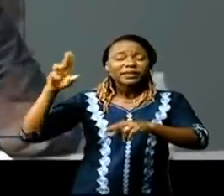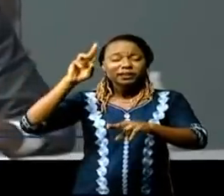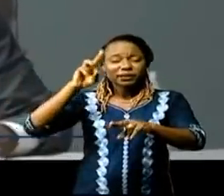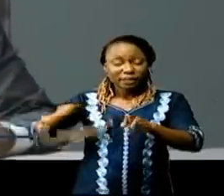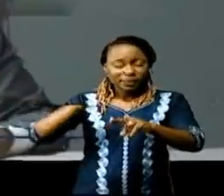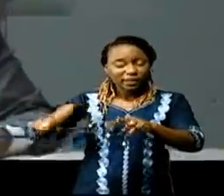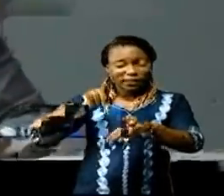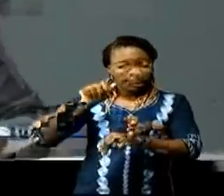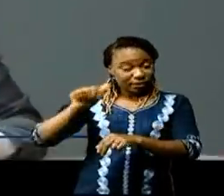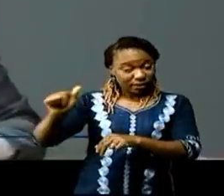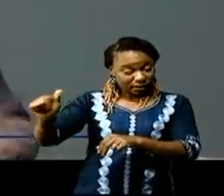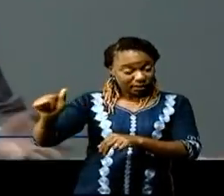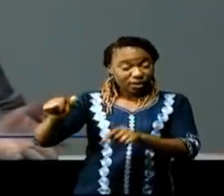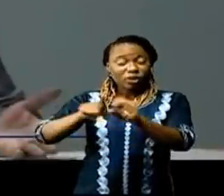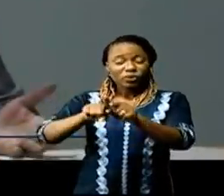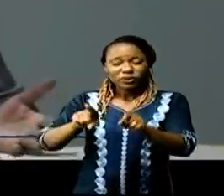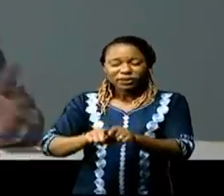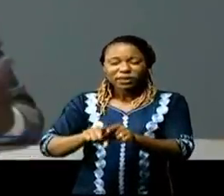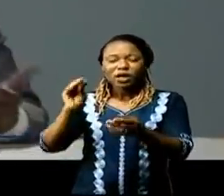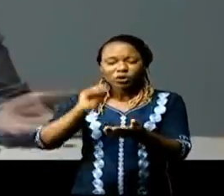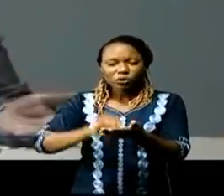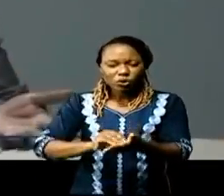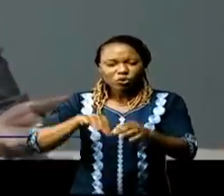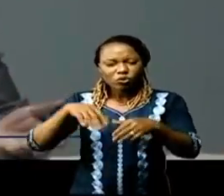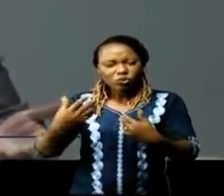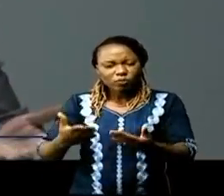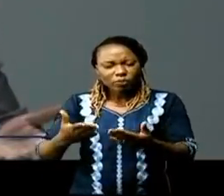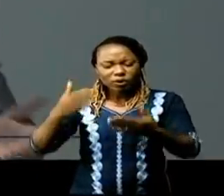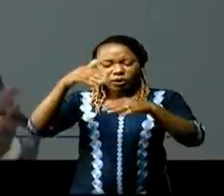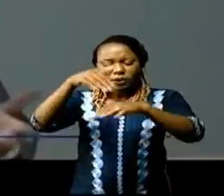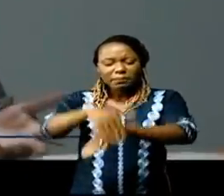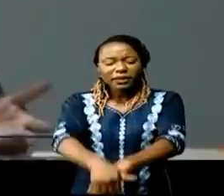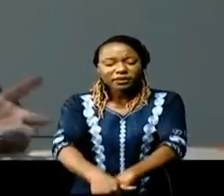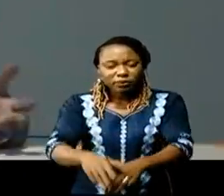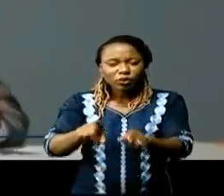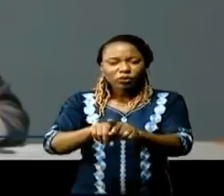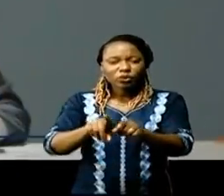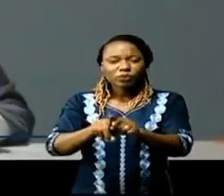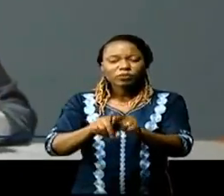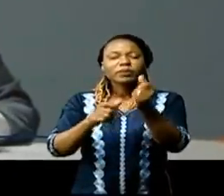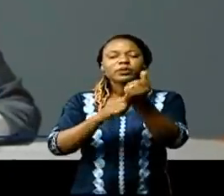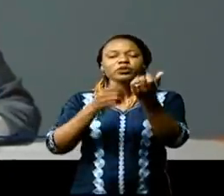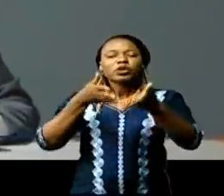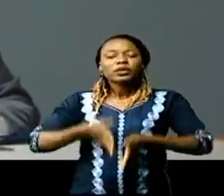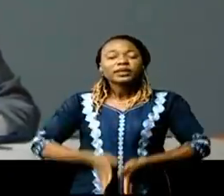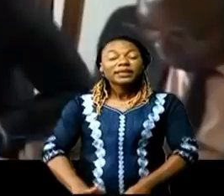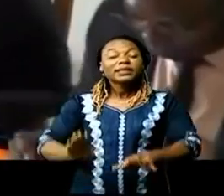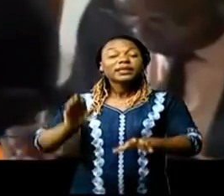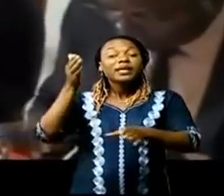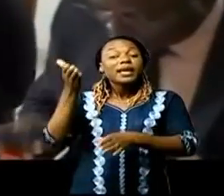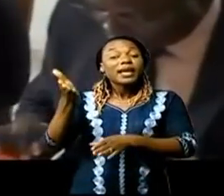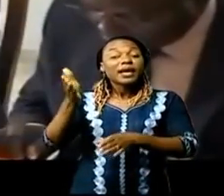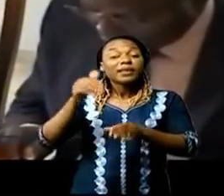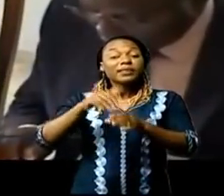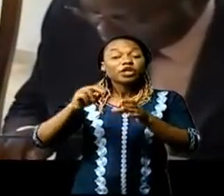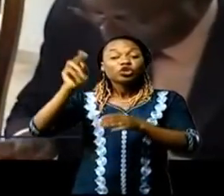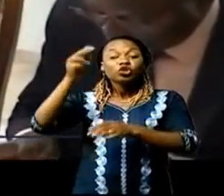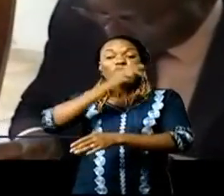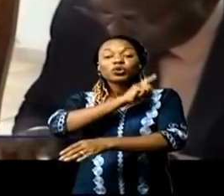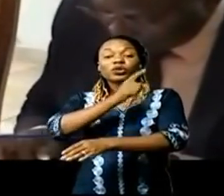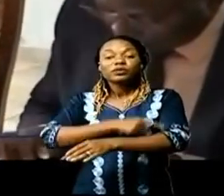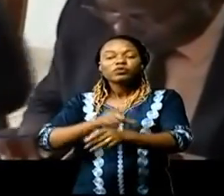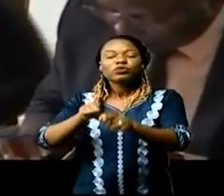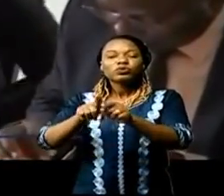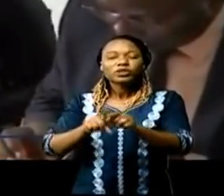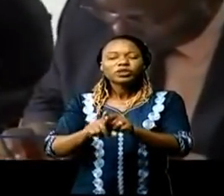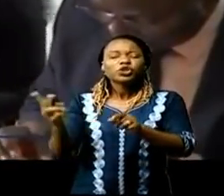général Ndima Konga Constant, mais également savoir comment ils peuvent participer en tant que natif de la région au retour de la paix. Pendant plus de 2 heures, le numéro 1